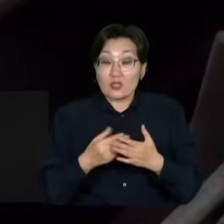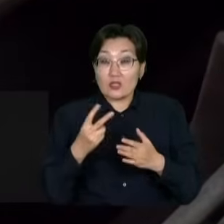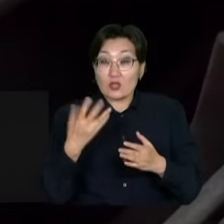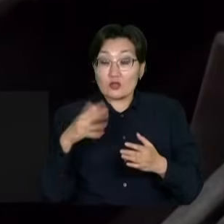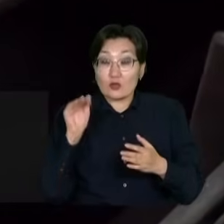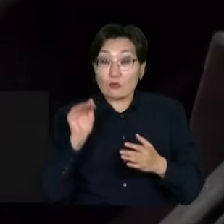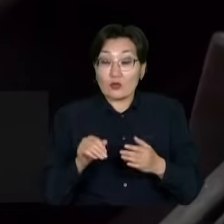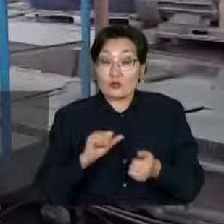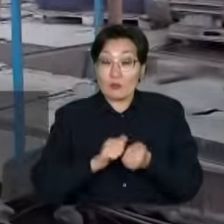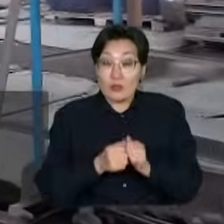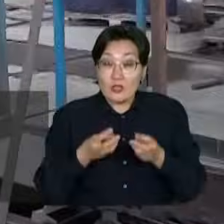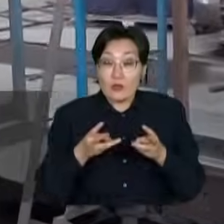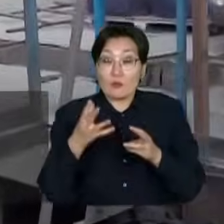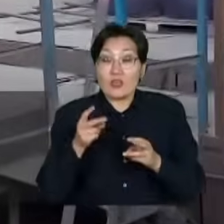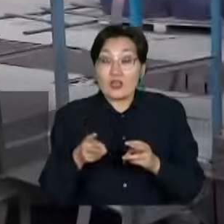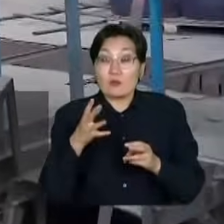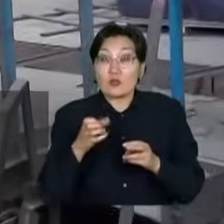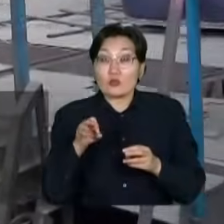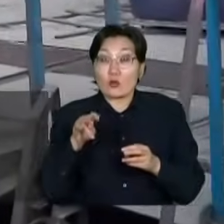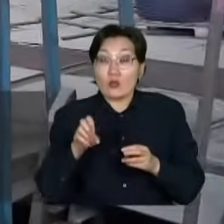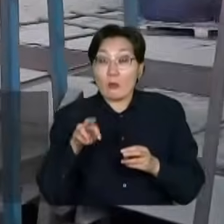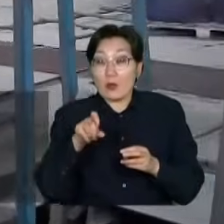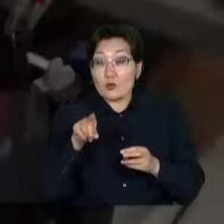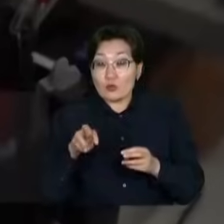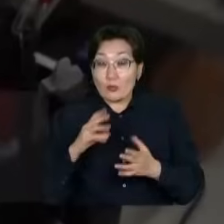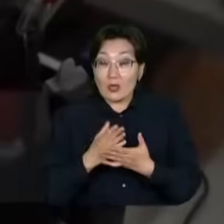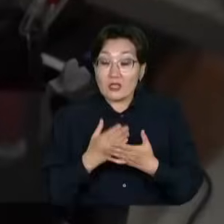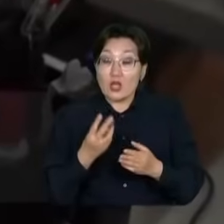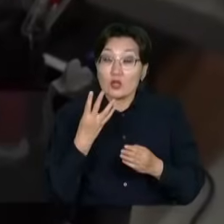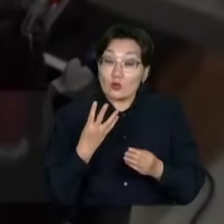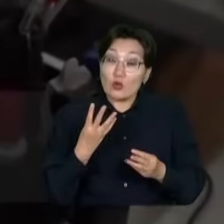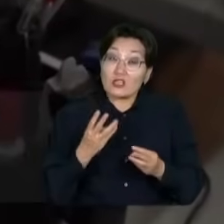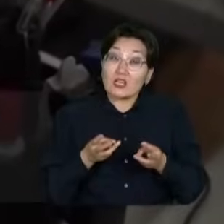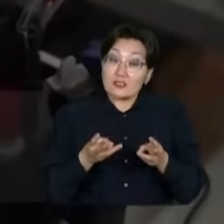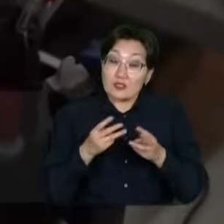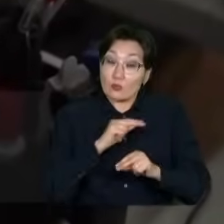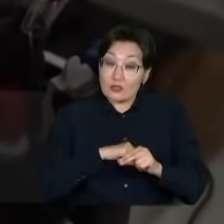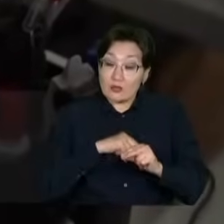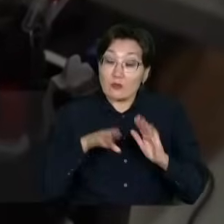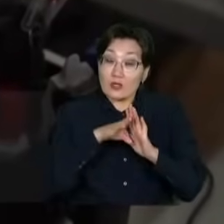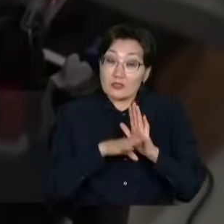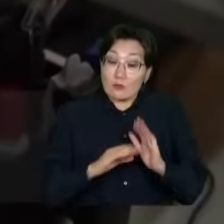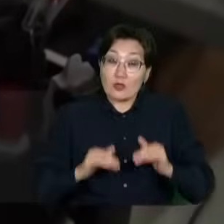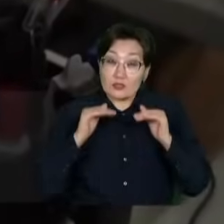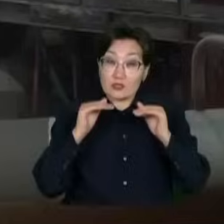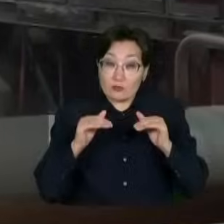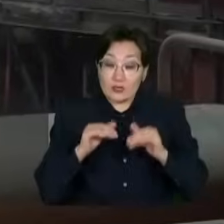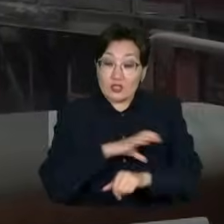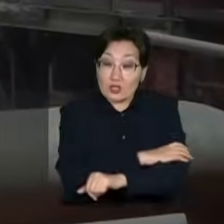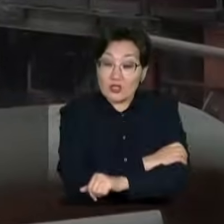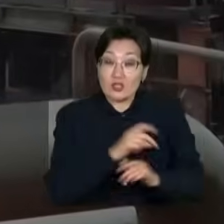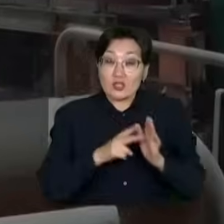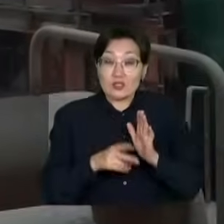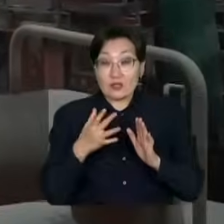тонна көмір, 2500 тонна мазут қоры бар. Әзірге 4 қазандық жұмыс істеп тұр. Температуралық график жоғары, станция қысымы 75